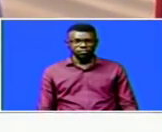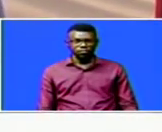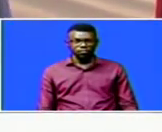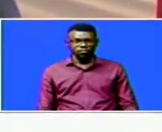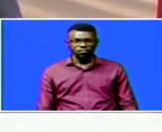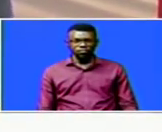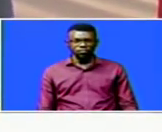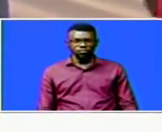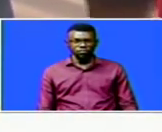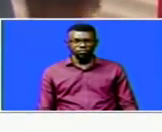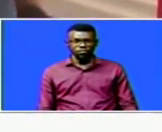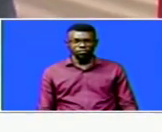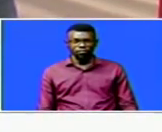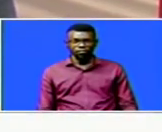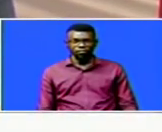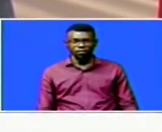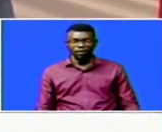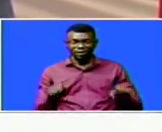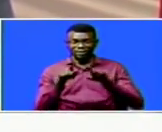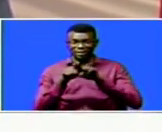na mzee wangu